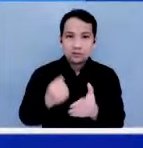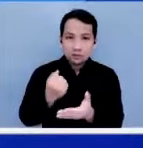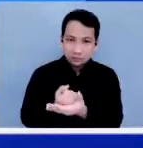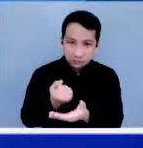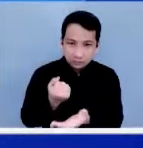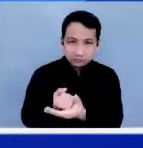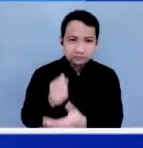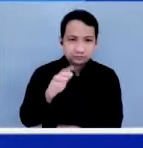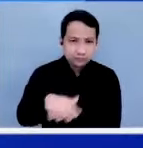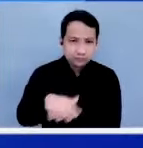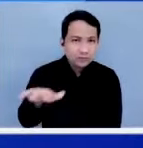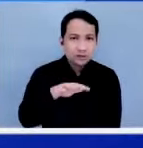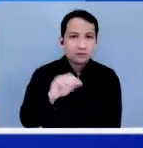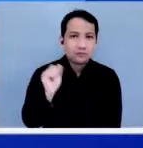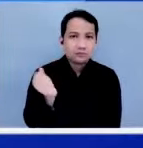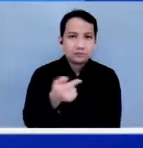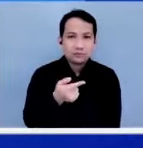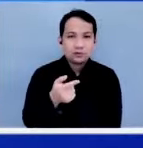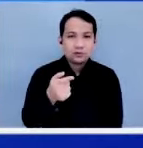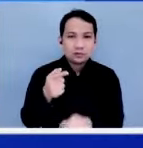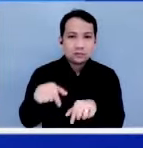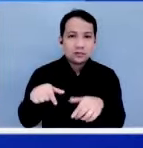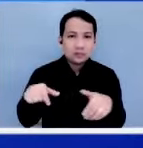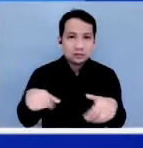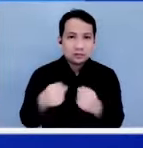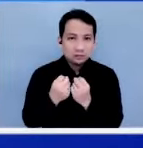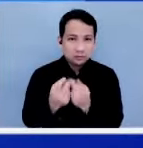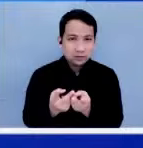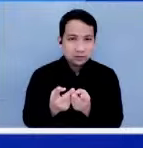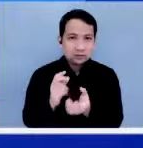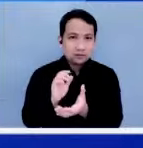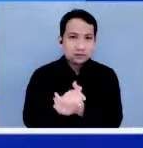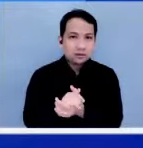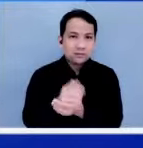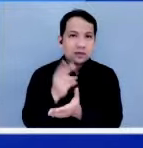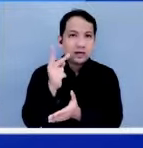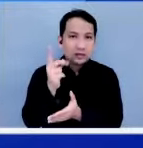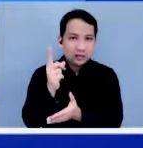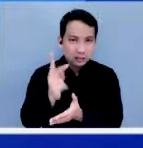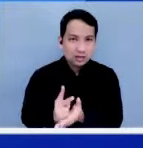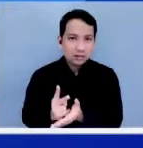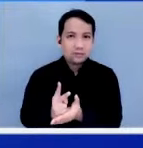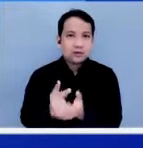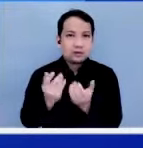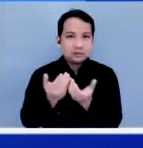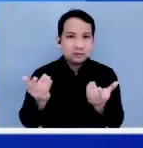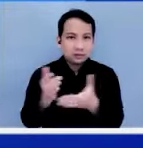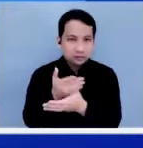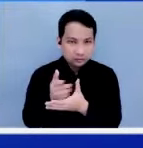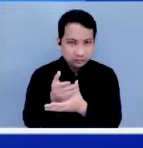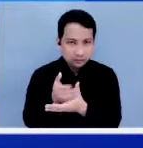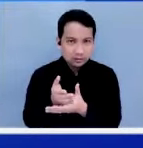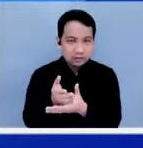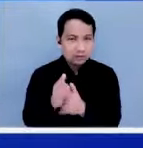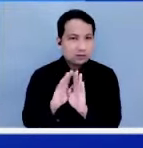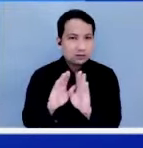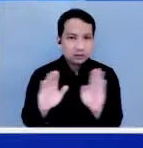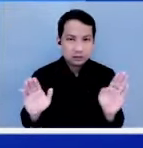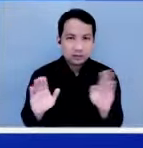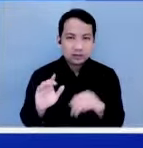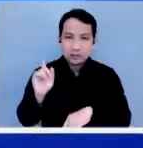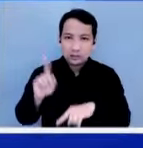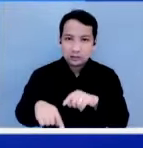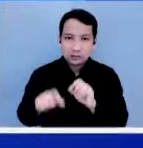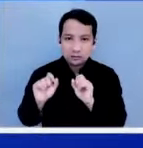ng naipundar habang kayo ay nagli-live-in, hati kayo in equal shares at hindi maaaring ibenta